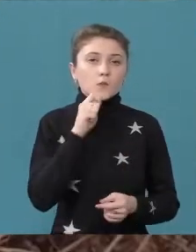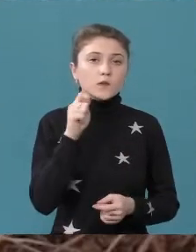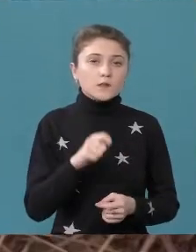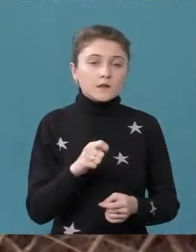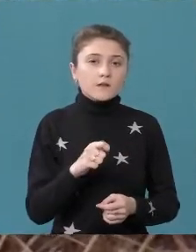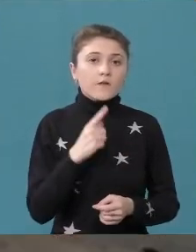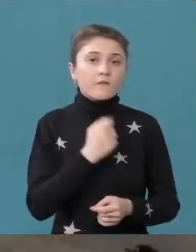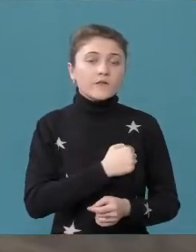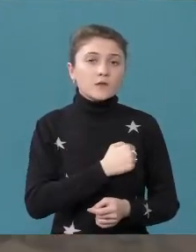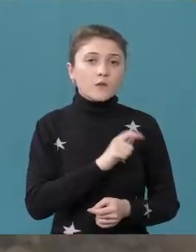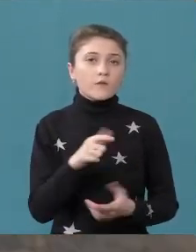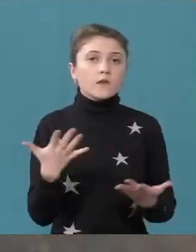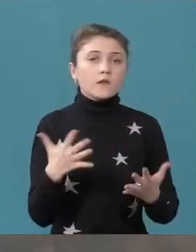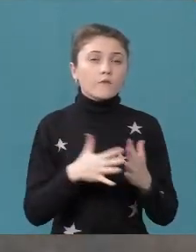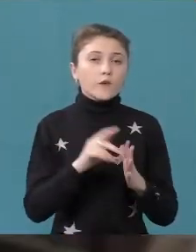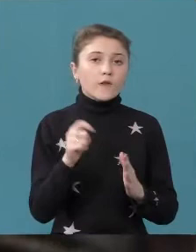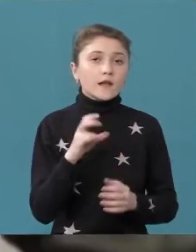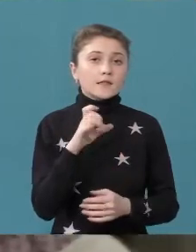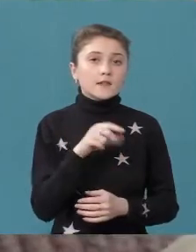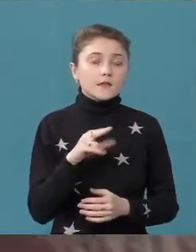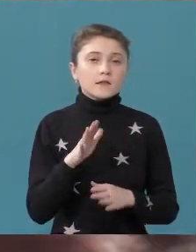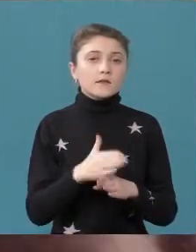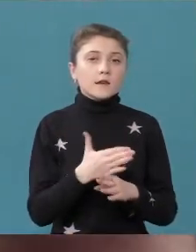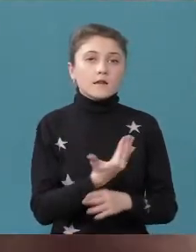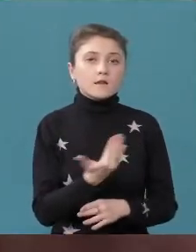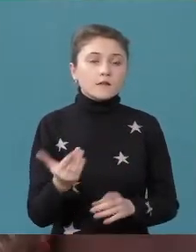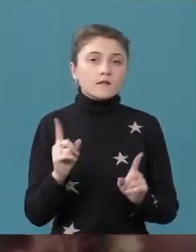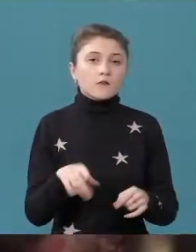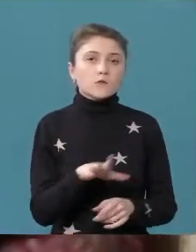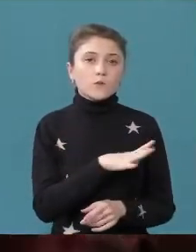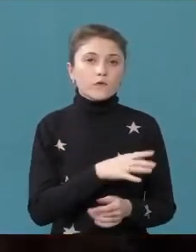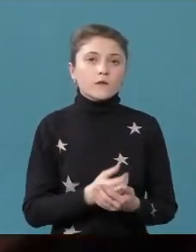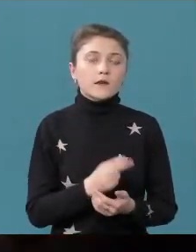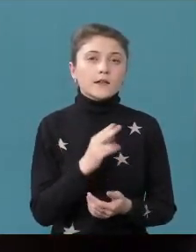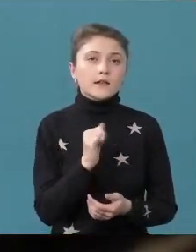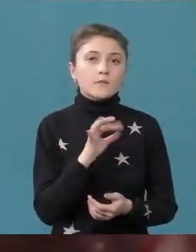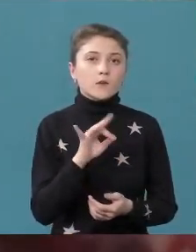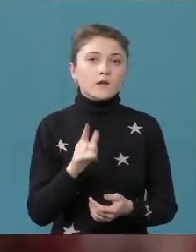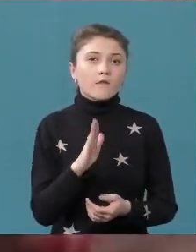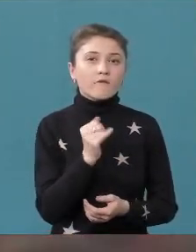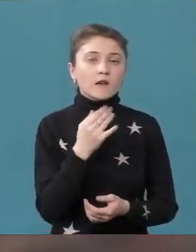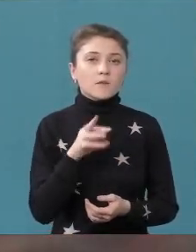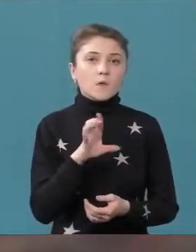які воювали на сході, і серед них також був навіть кіборг Вадим Бойко.